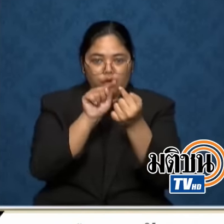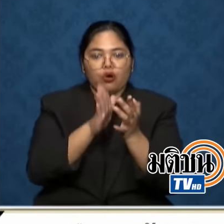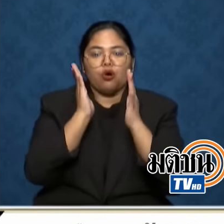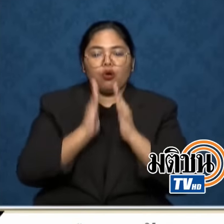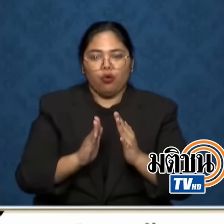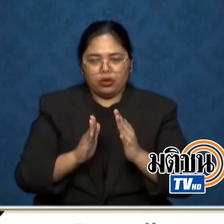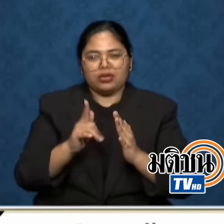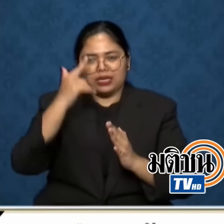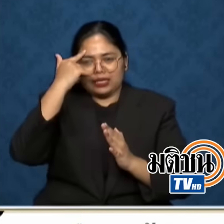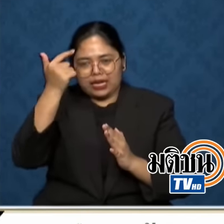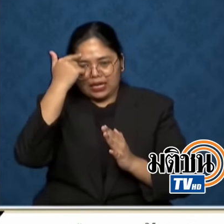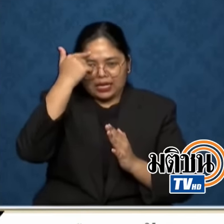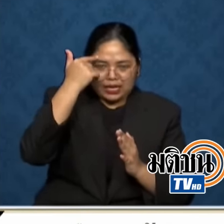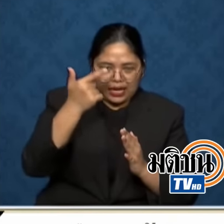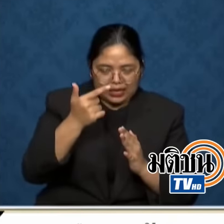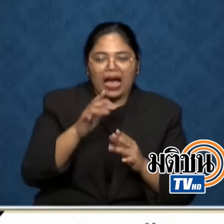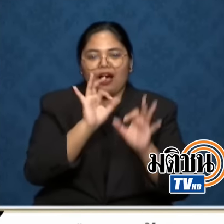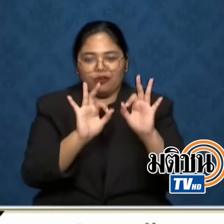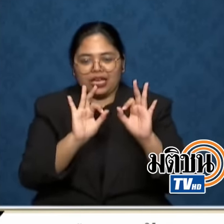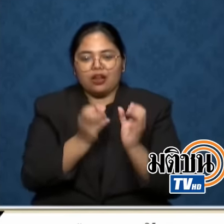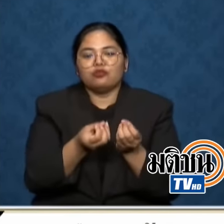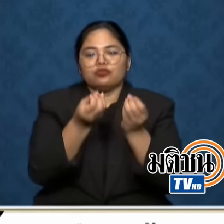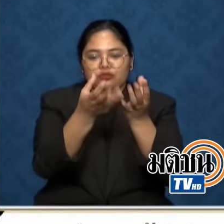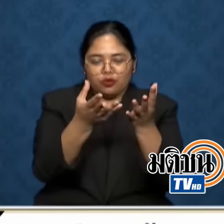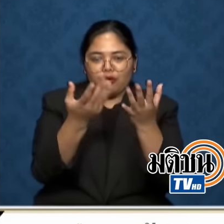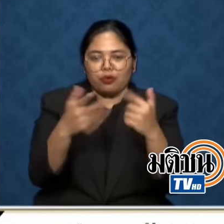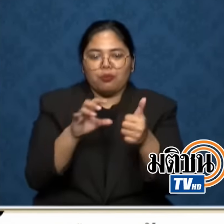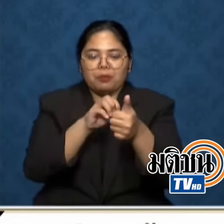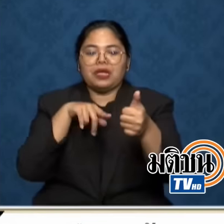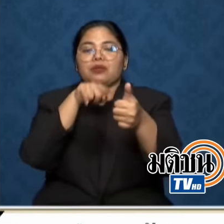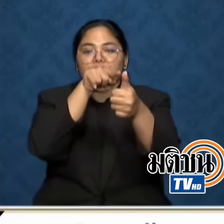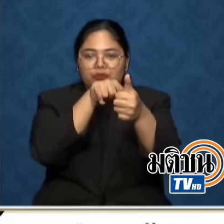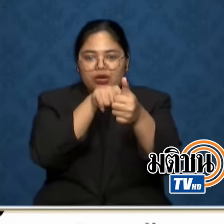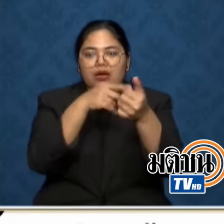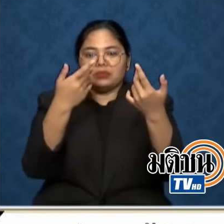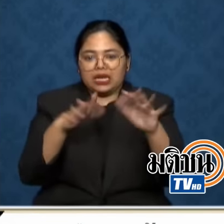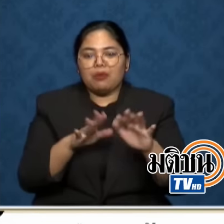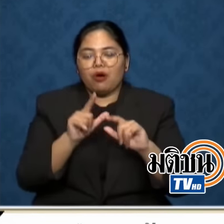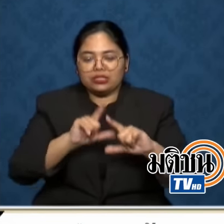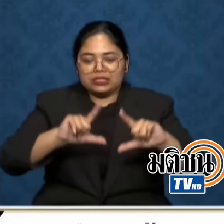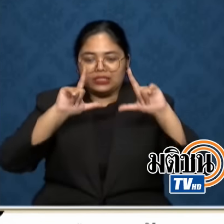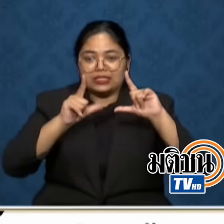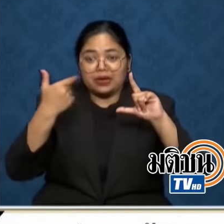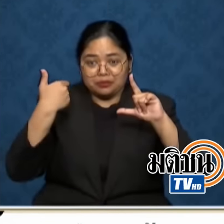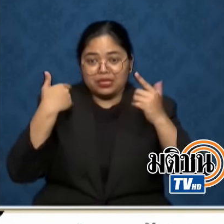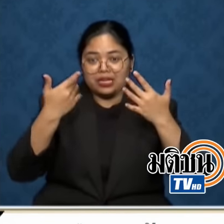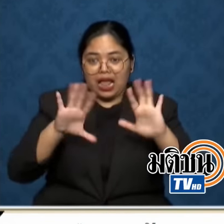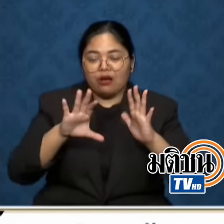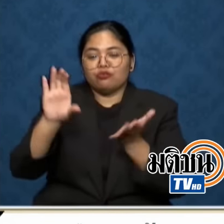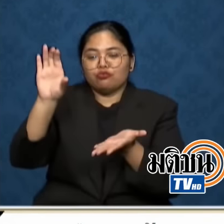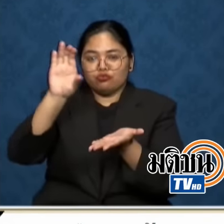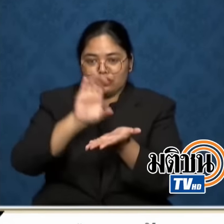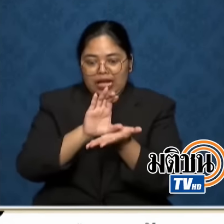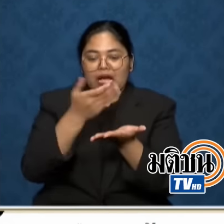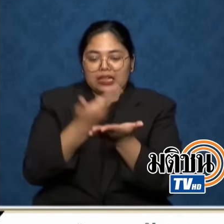ารถดังเราส่งไปก่อนเพื่อเป็นลีดเดอร์ใช่ไหมครับแล้วตอนหลังเราค่อยให้คนที่ดังเนี่ยเขาจ่ายเงินเข้ากองทุนหรือใช้คืน